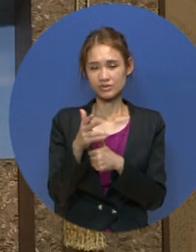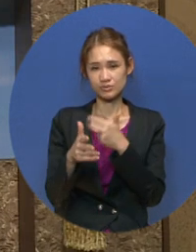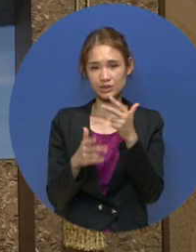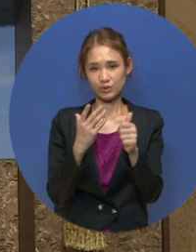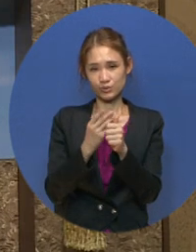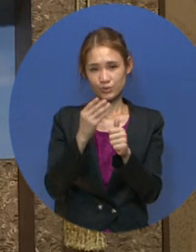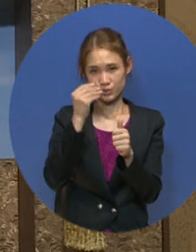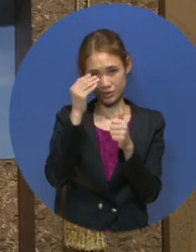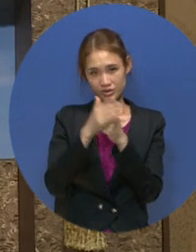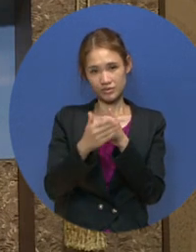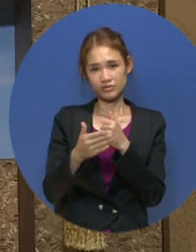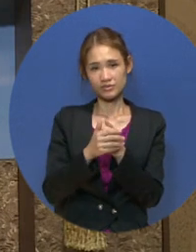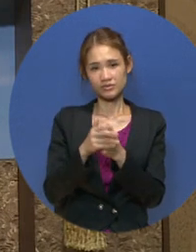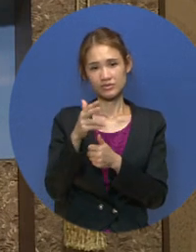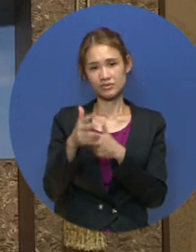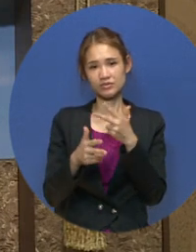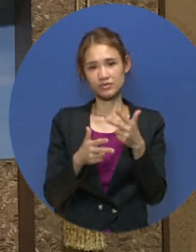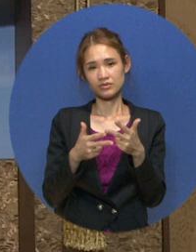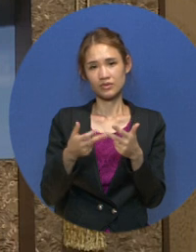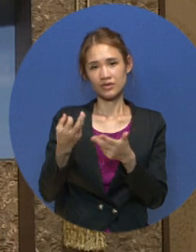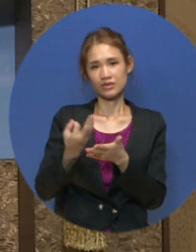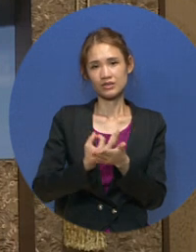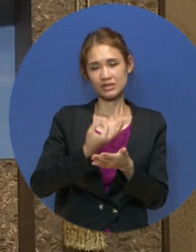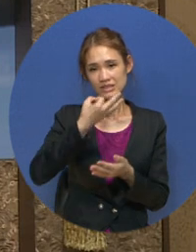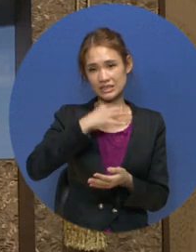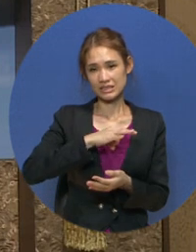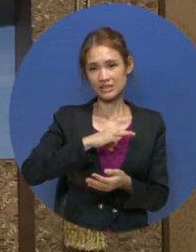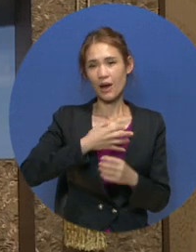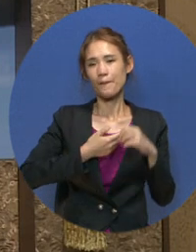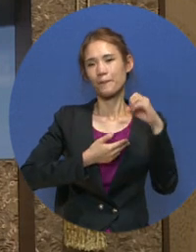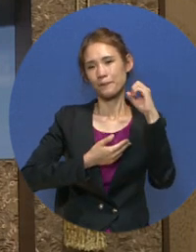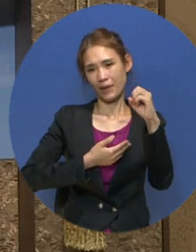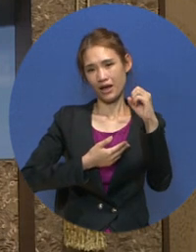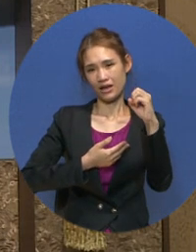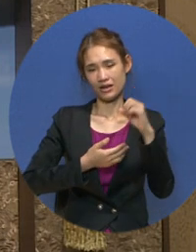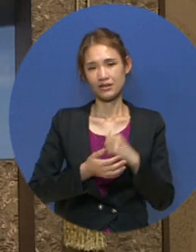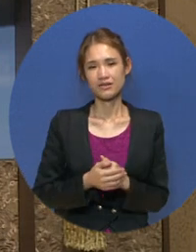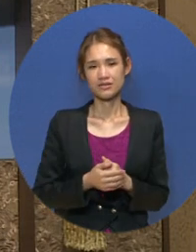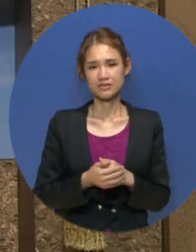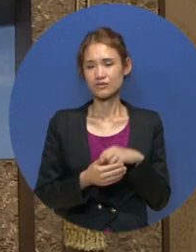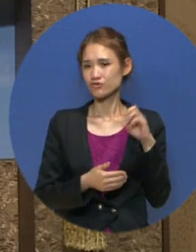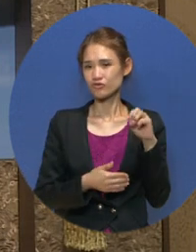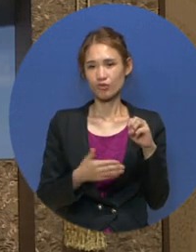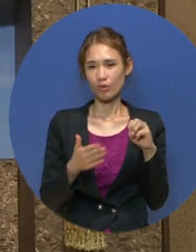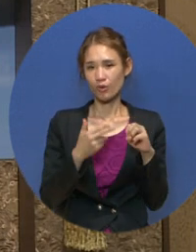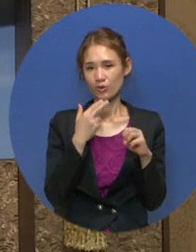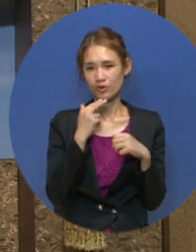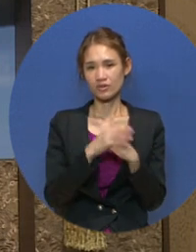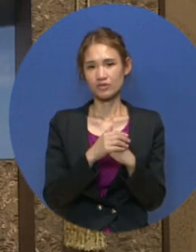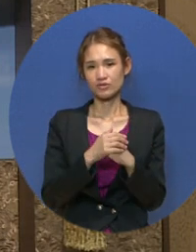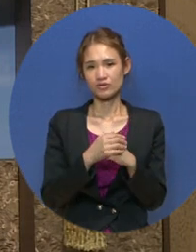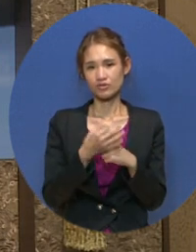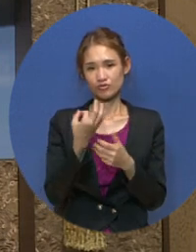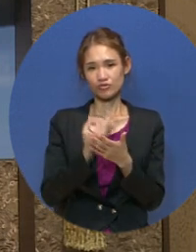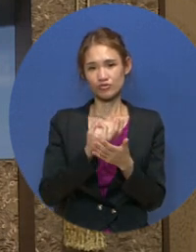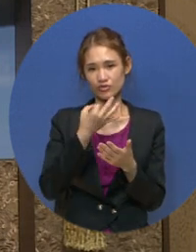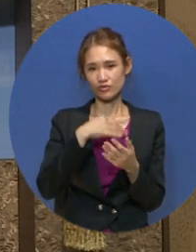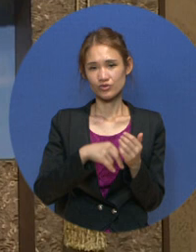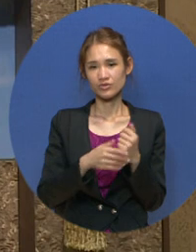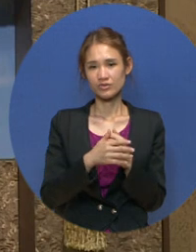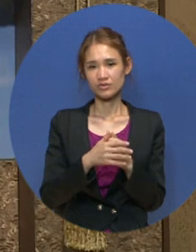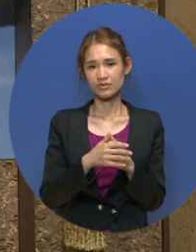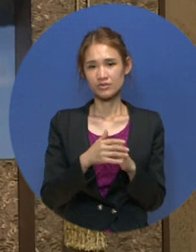모델이기 때문에 네. 영업이익이 제로입니다. 그러니까 수익이 없는 구조입니다. 아. 수익이 날 때마다 발달장애인들을